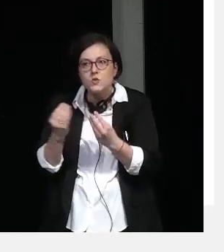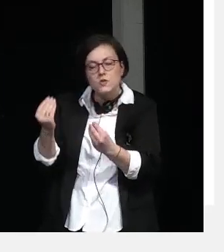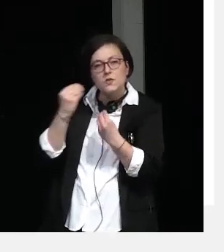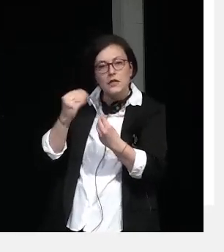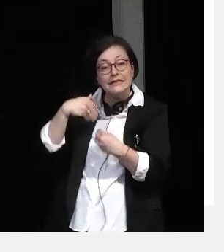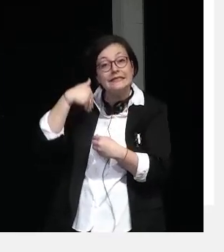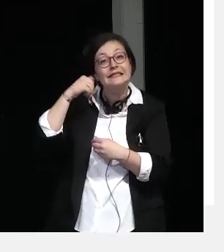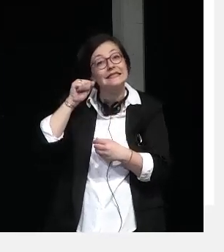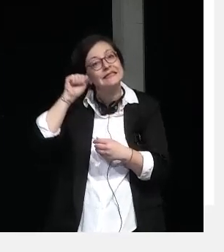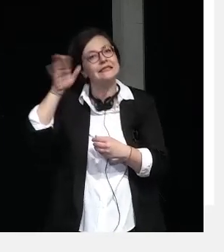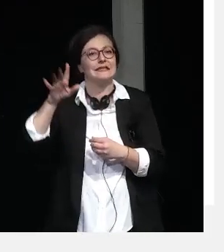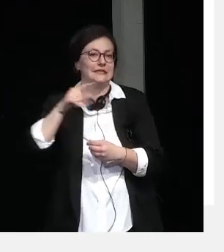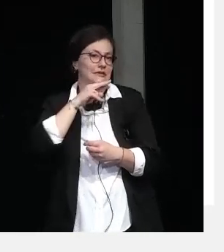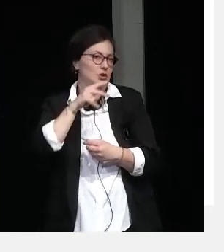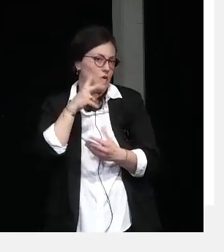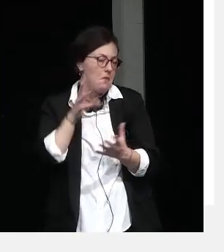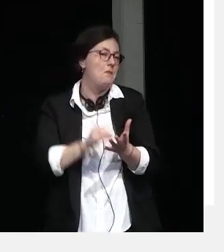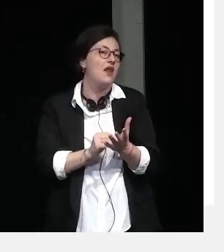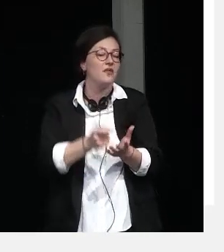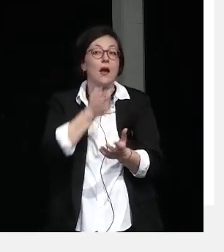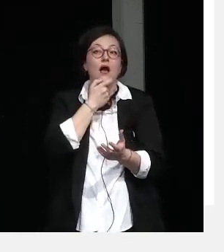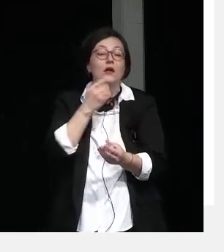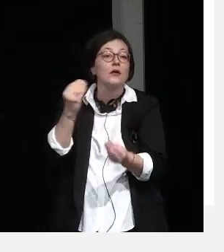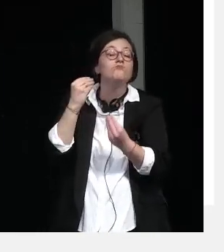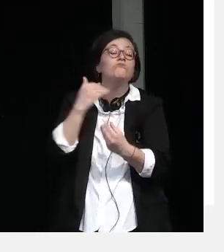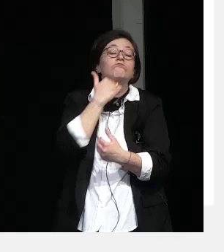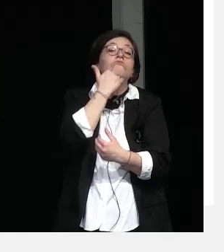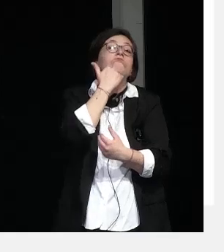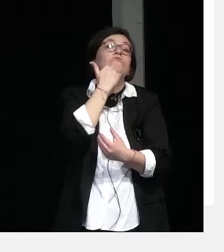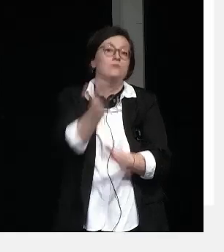οπότε δεν κατάφερα να μάθω αγγλικά.